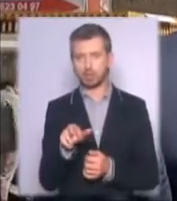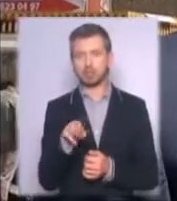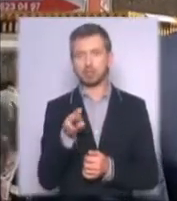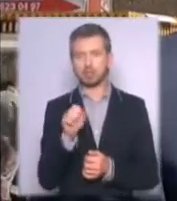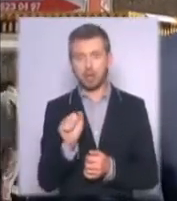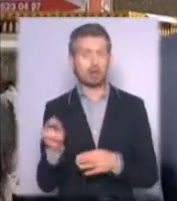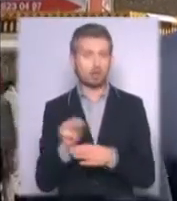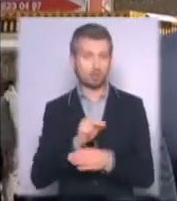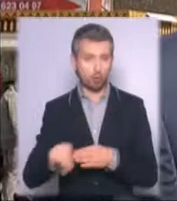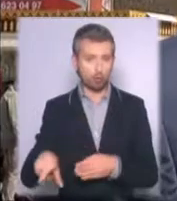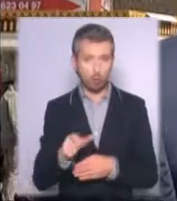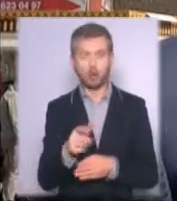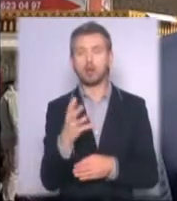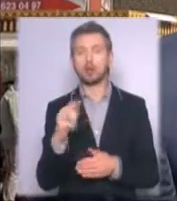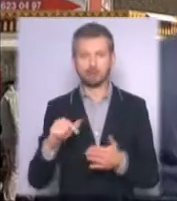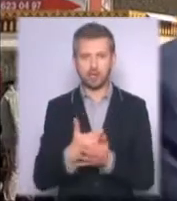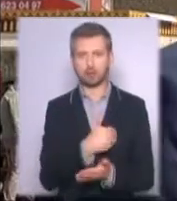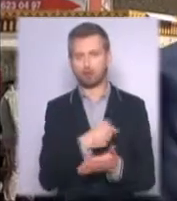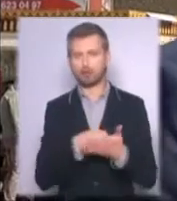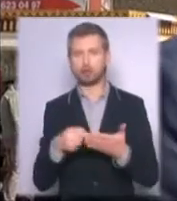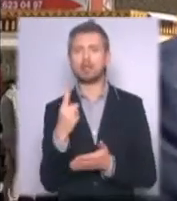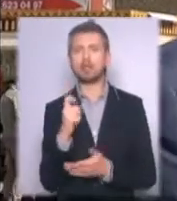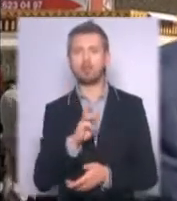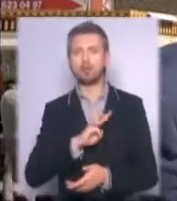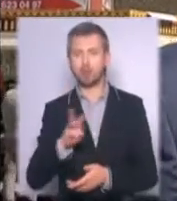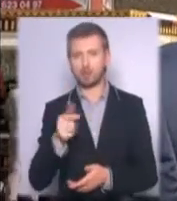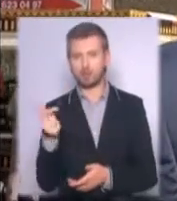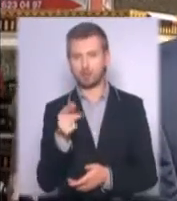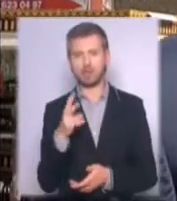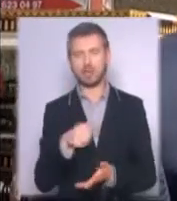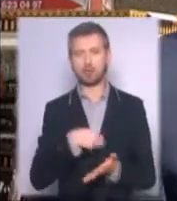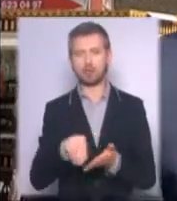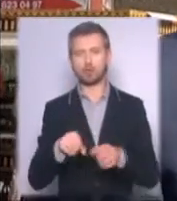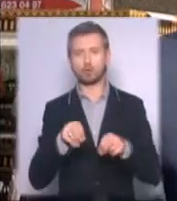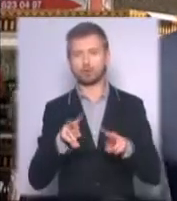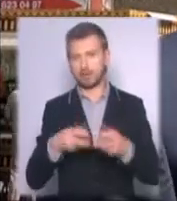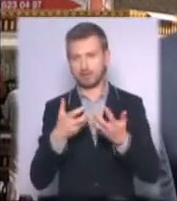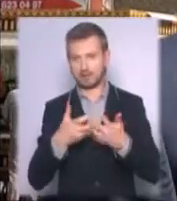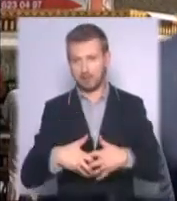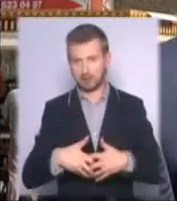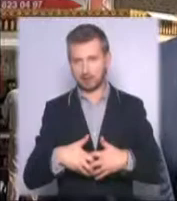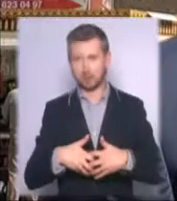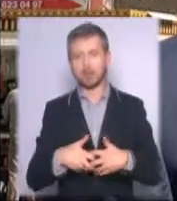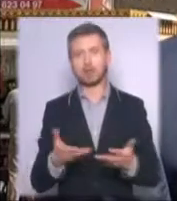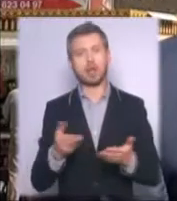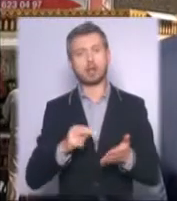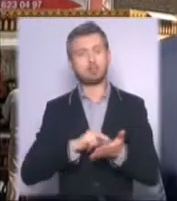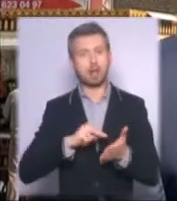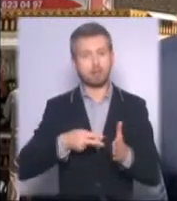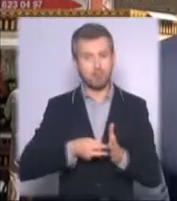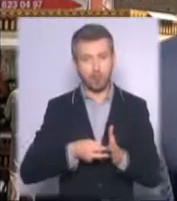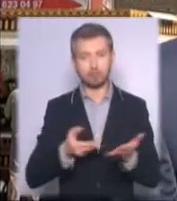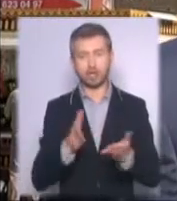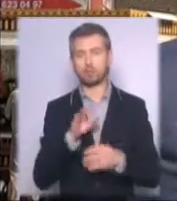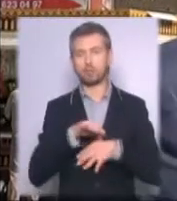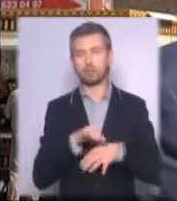та ремонт дорог. І ще раз хочу наголосити, 100 мільйонів гривень на закупку спецтехніки, які передбачені, яка буде проводитись